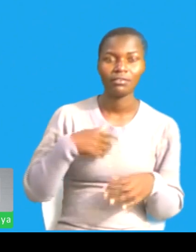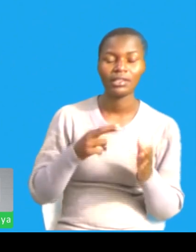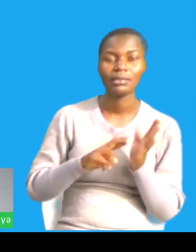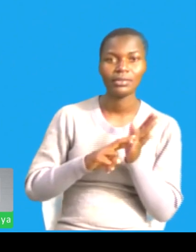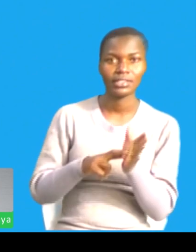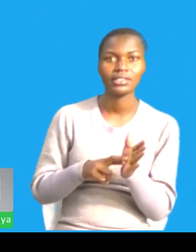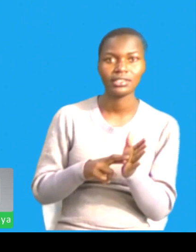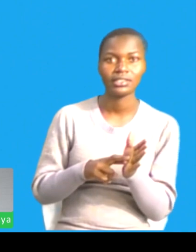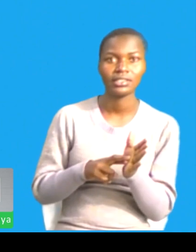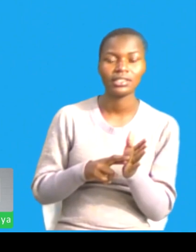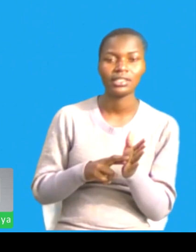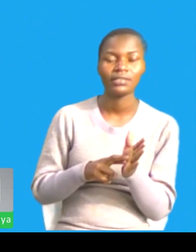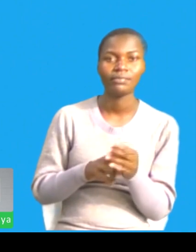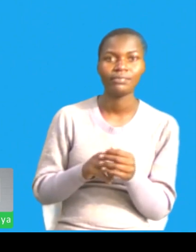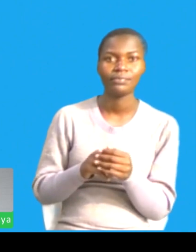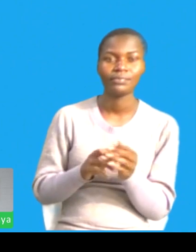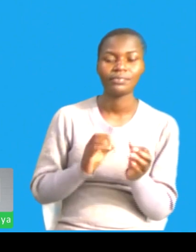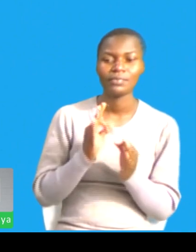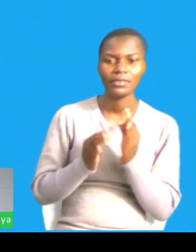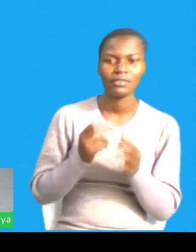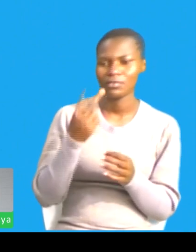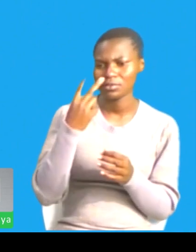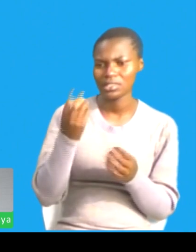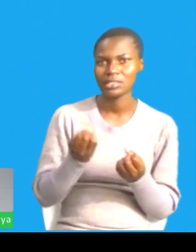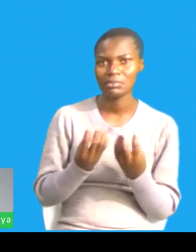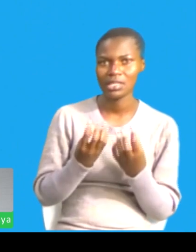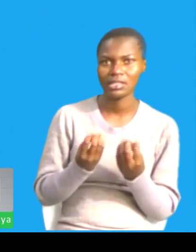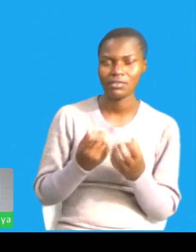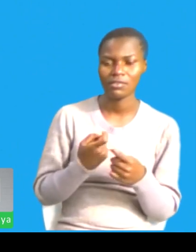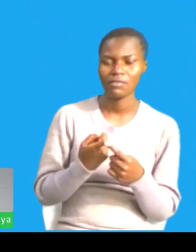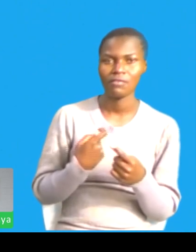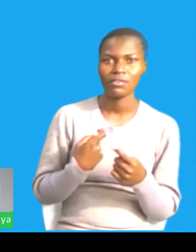Lakini ikionekana tu ni kama ni wengi sana wametoka mahali moja,